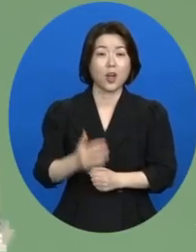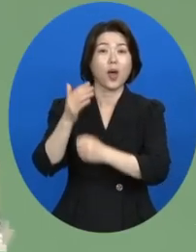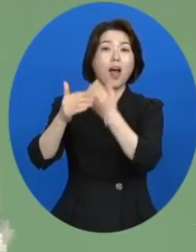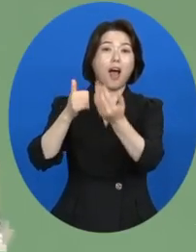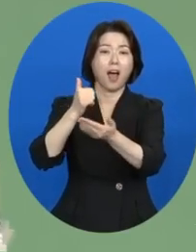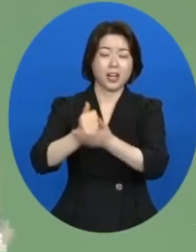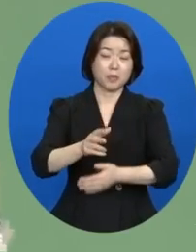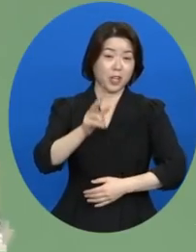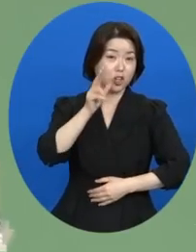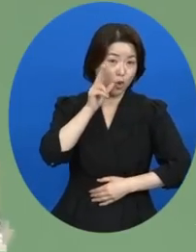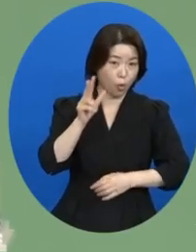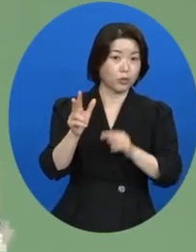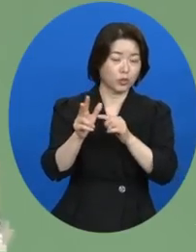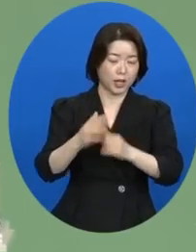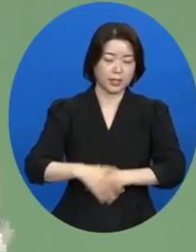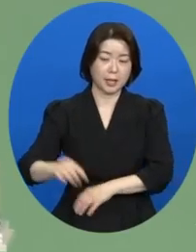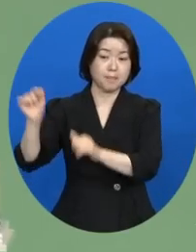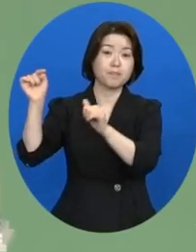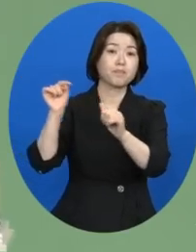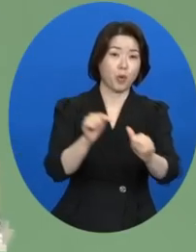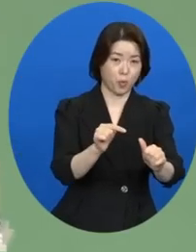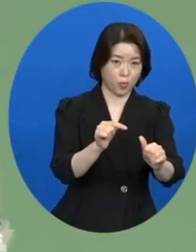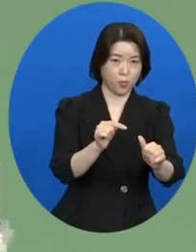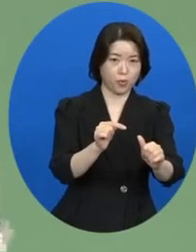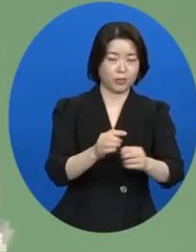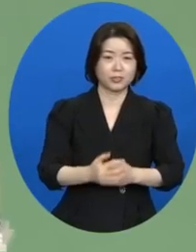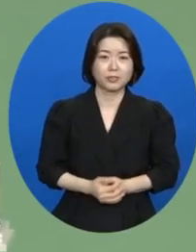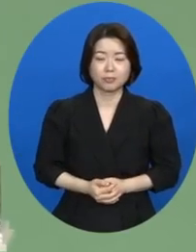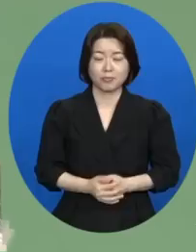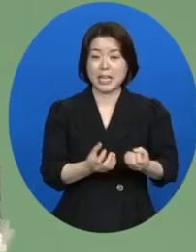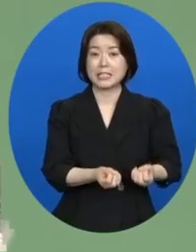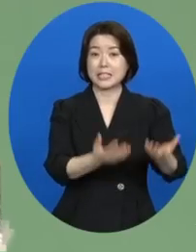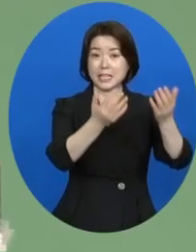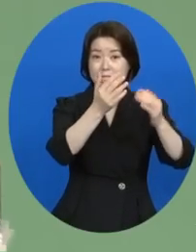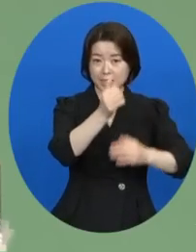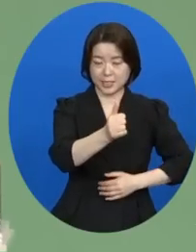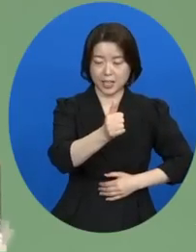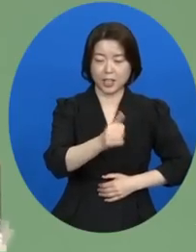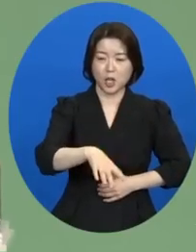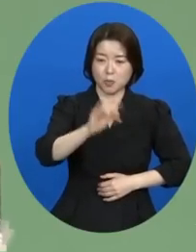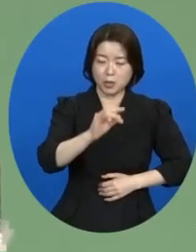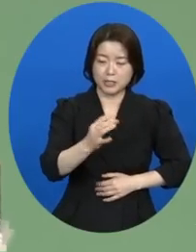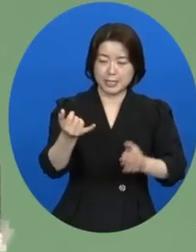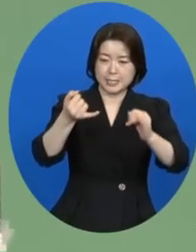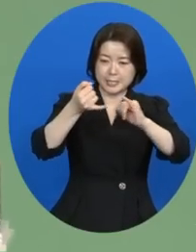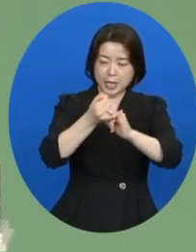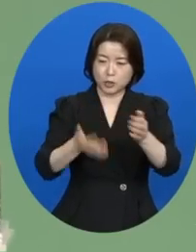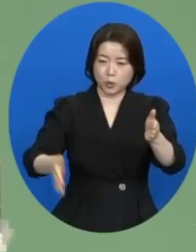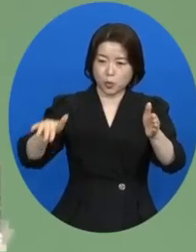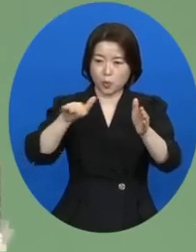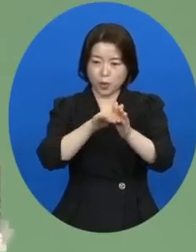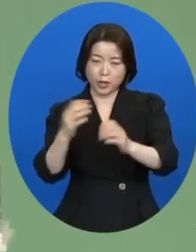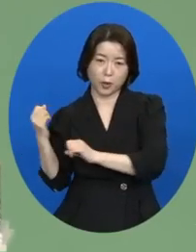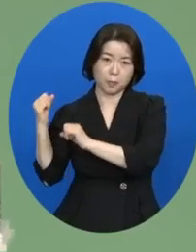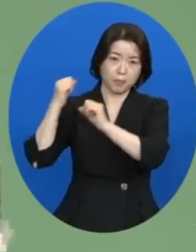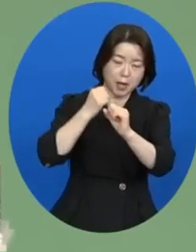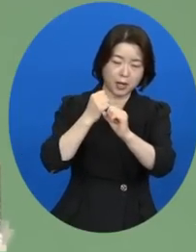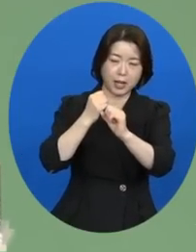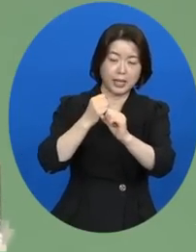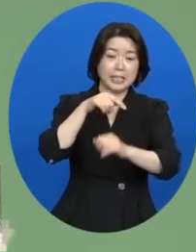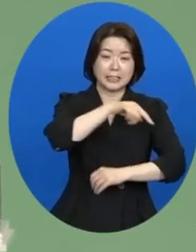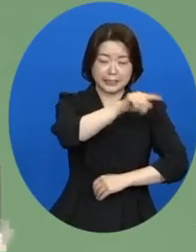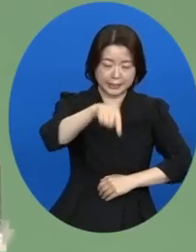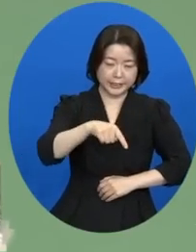하느님께서 여호수아에게 명령하셨습니다. 제사장들이 언약궤를 메고 그들의 발로